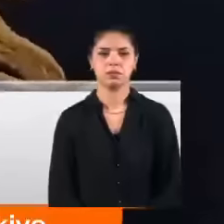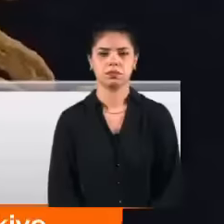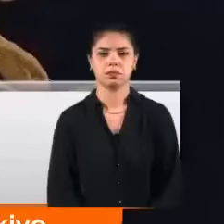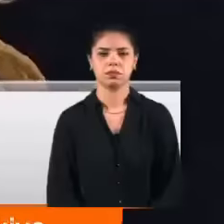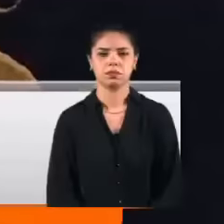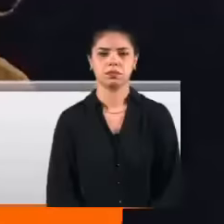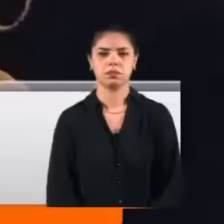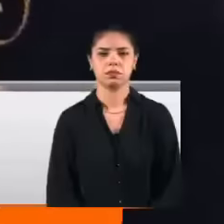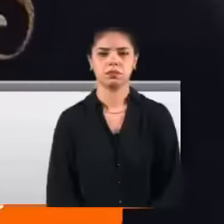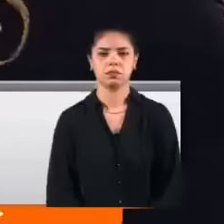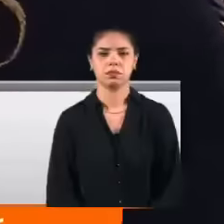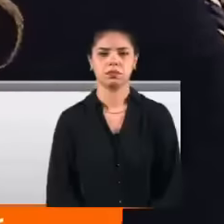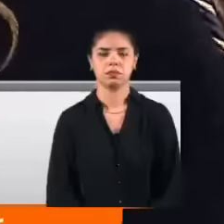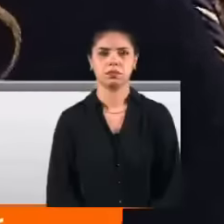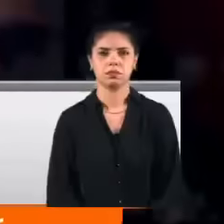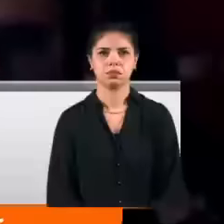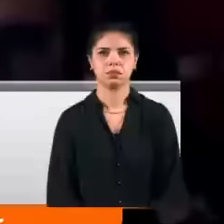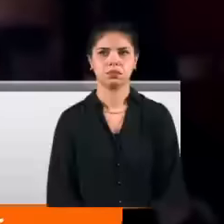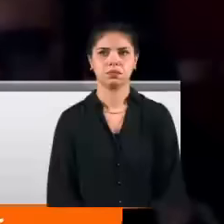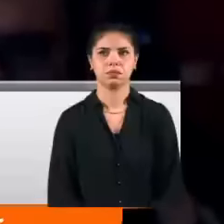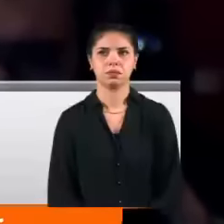kıskanıyorum. Kıskanıyorum.